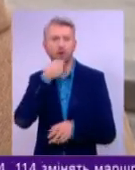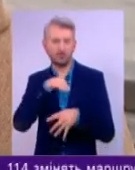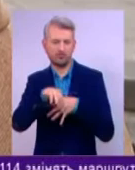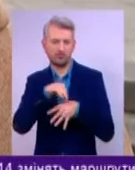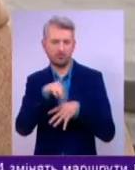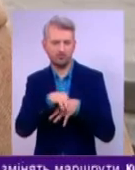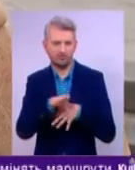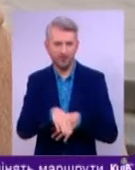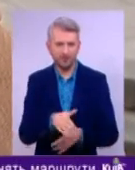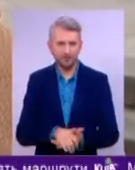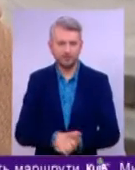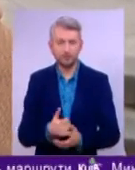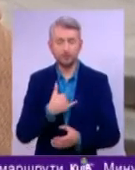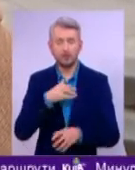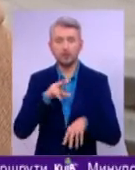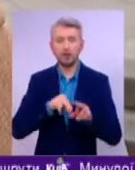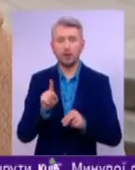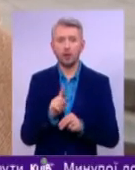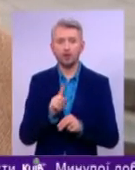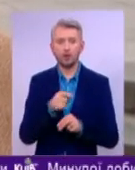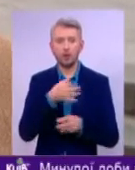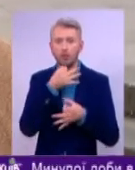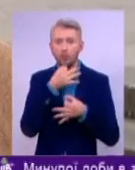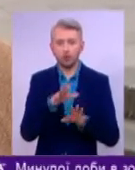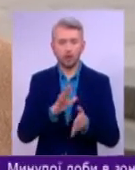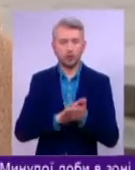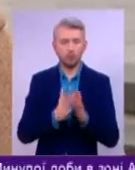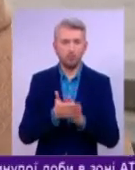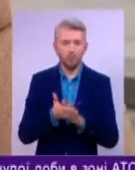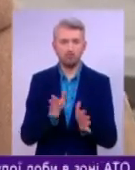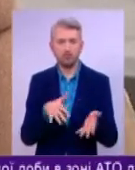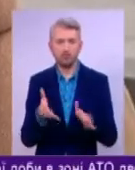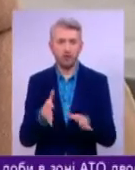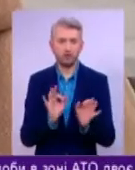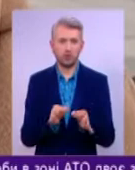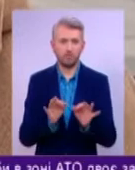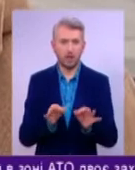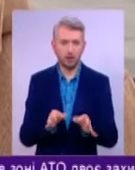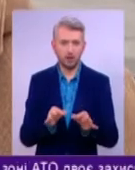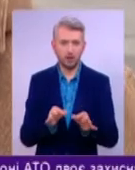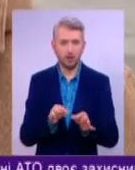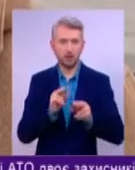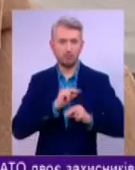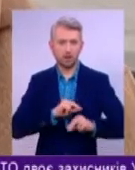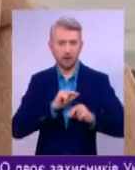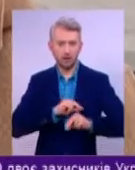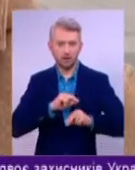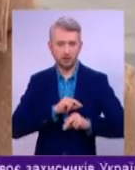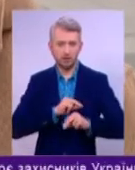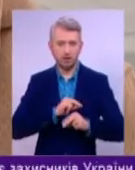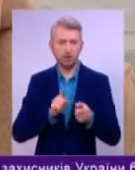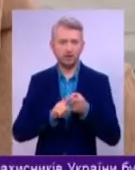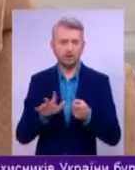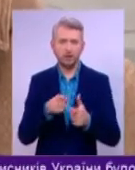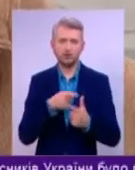Ну і у нас вважається, що будь-які умови більш-менш належні праці, незалежно,